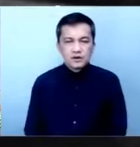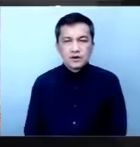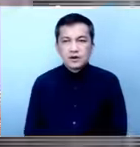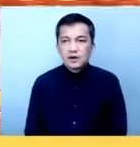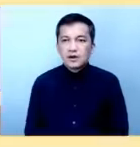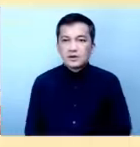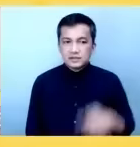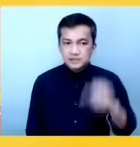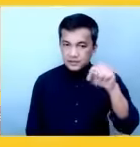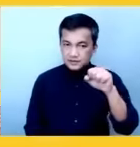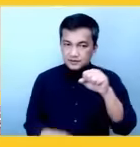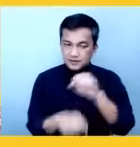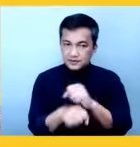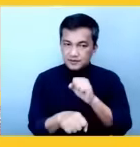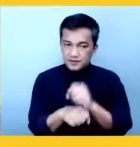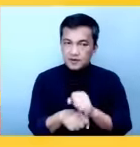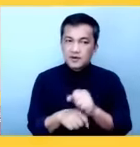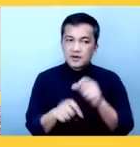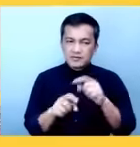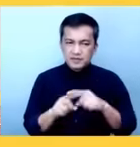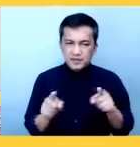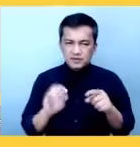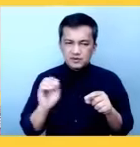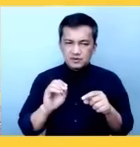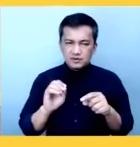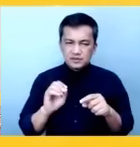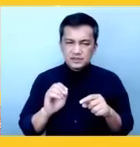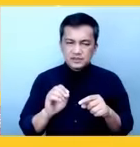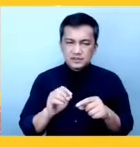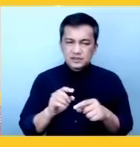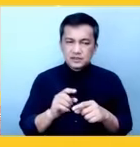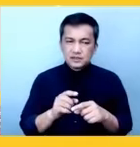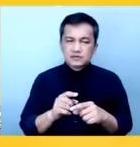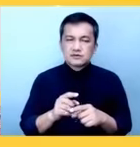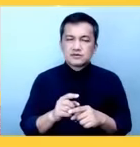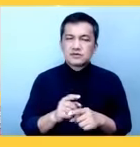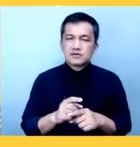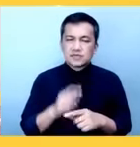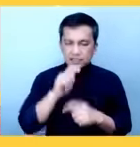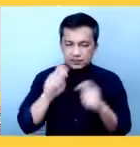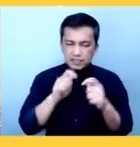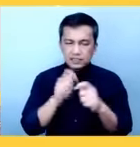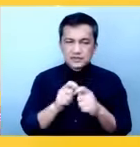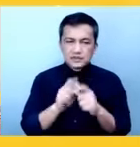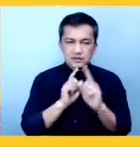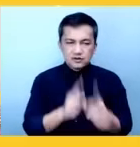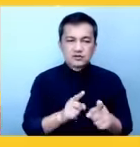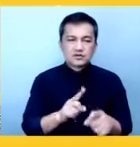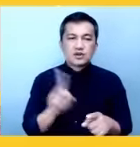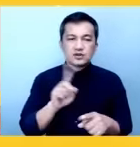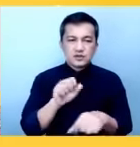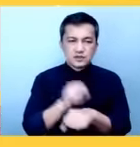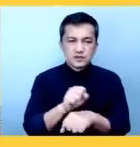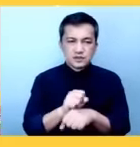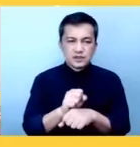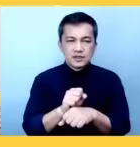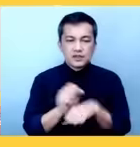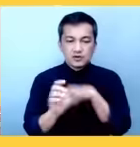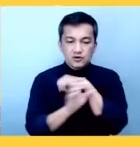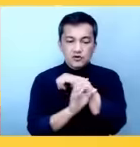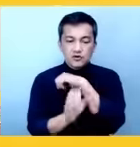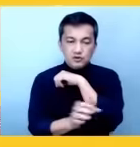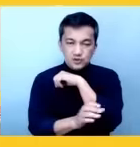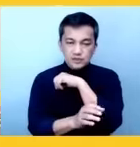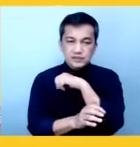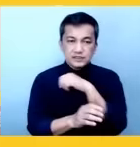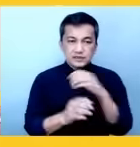trabaho siya. Pero walang definido na sagot kung ano yung trabaho na yon. At ang condo unit pala na tinitirahan